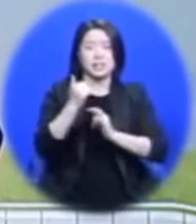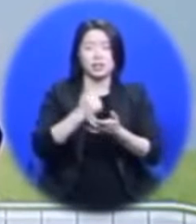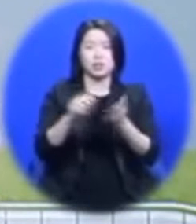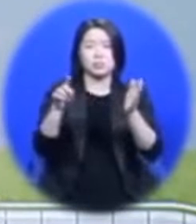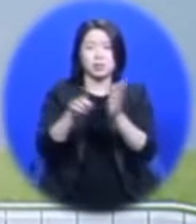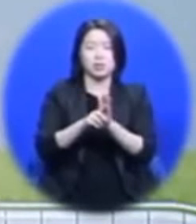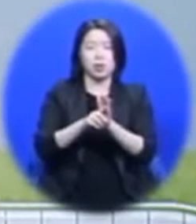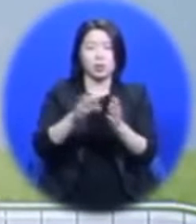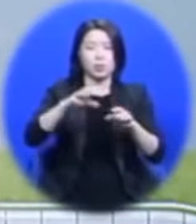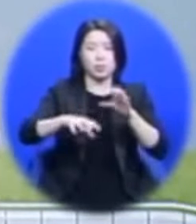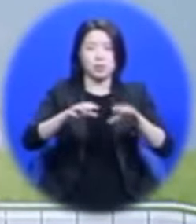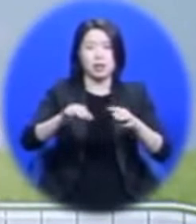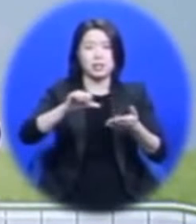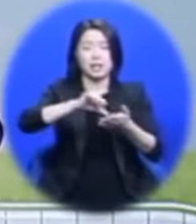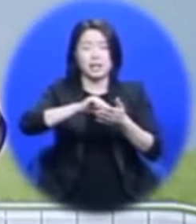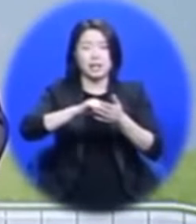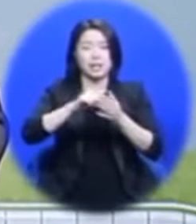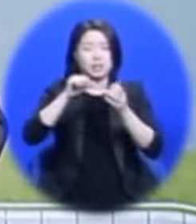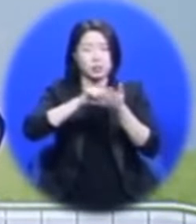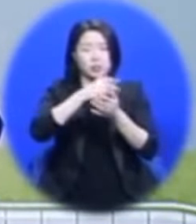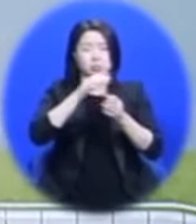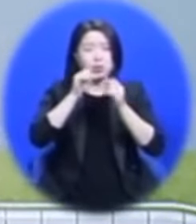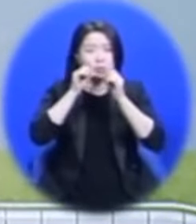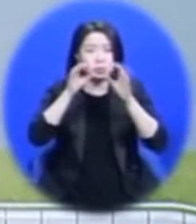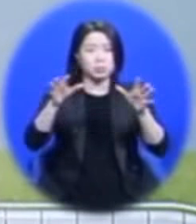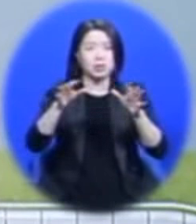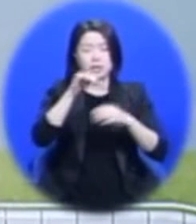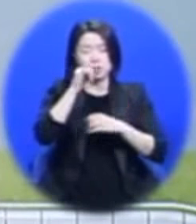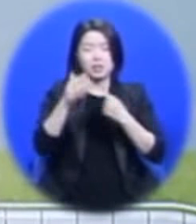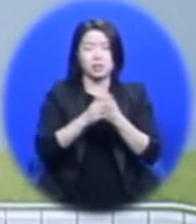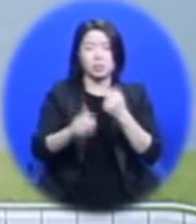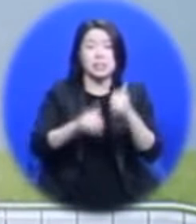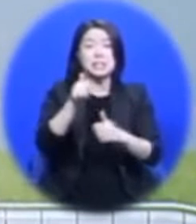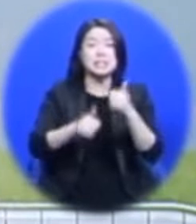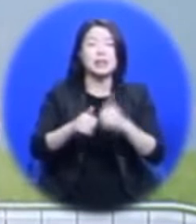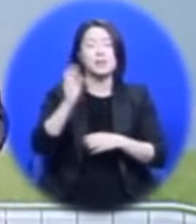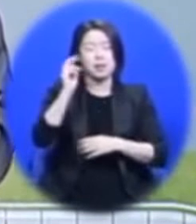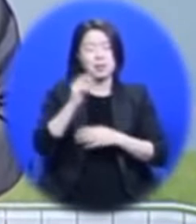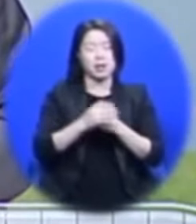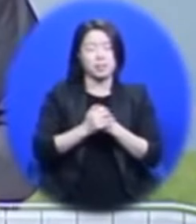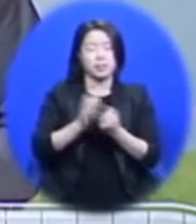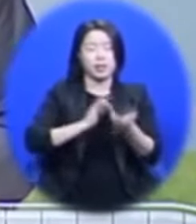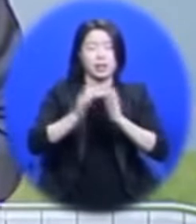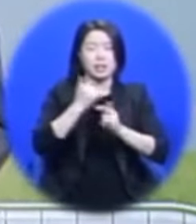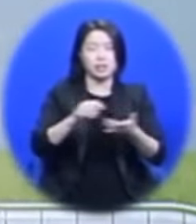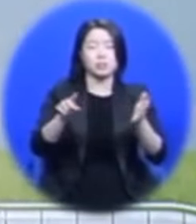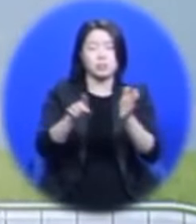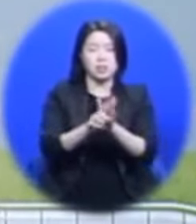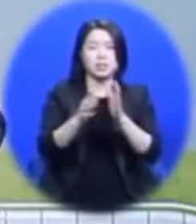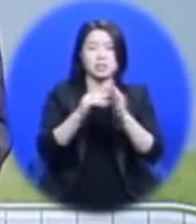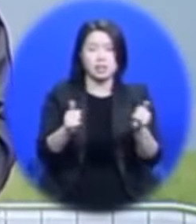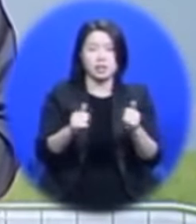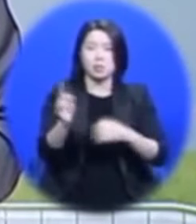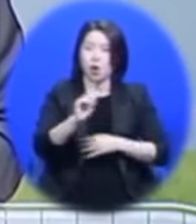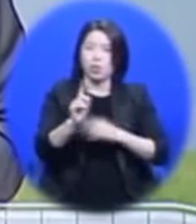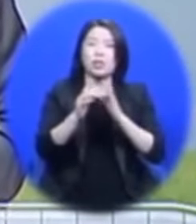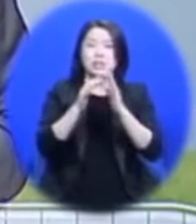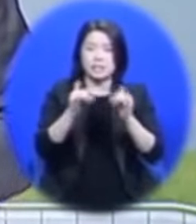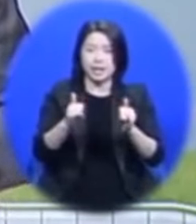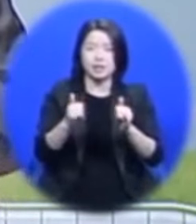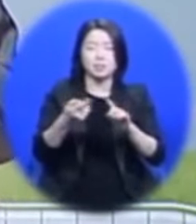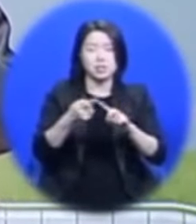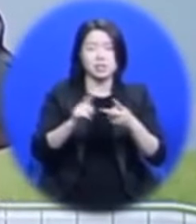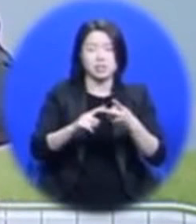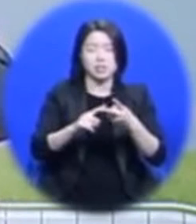마을에 소문이 나서 아마 당신을 시험하려고 하는 모양입니다. 예수 믿는 사람은 어떤 사람인가?